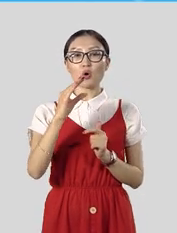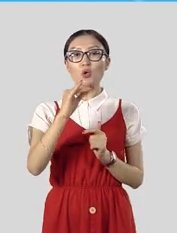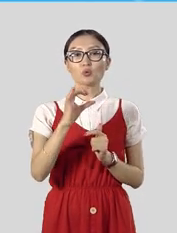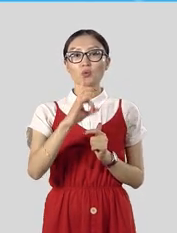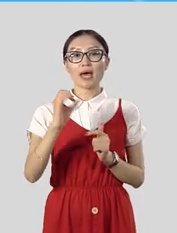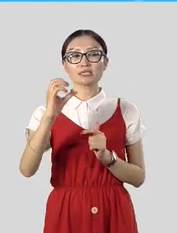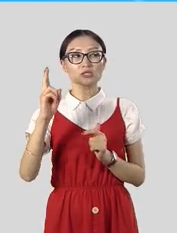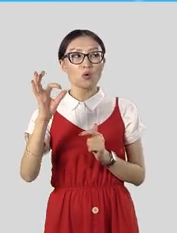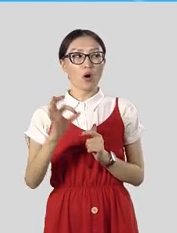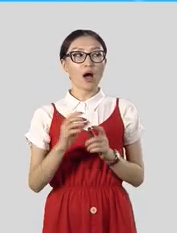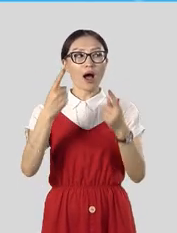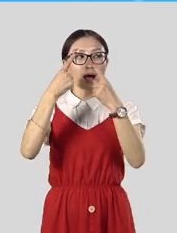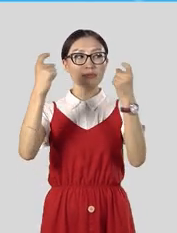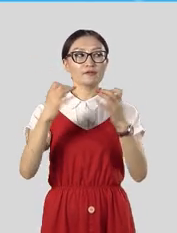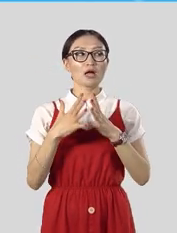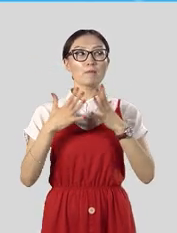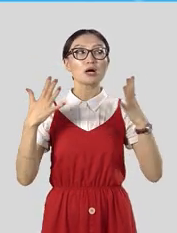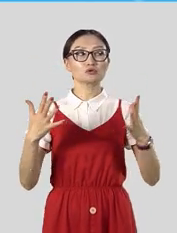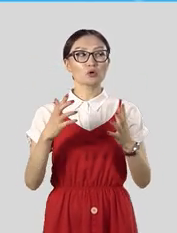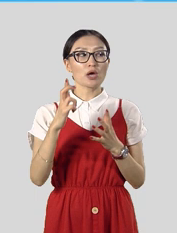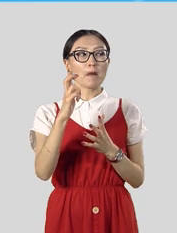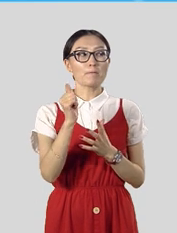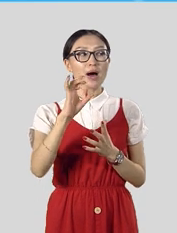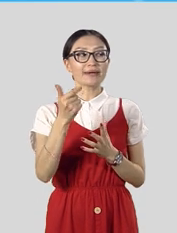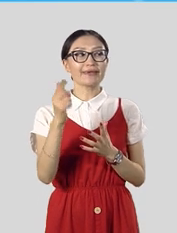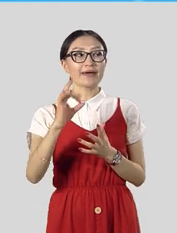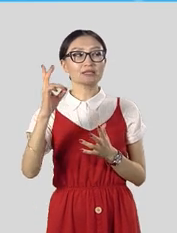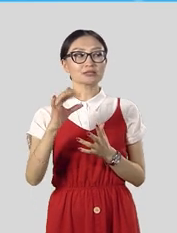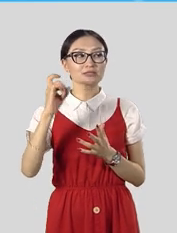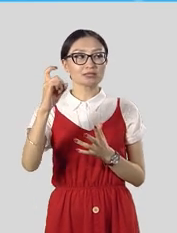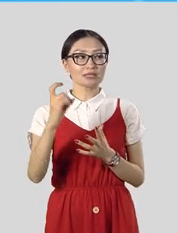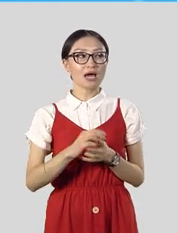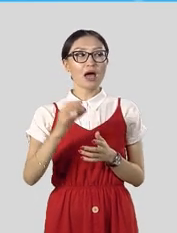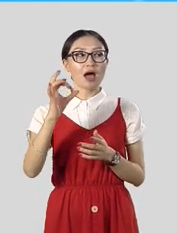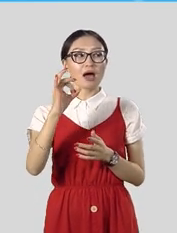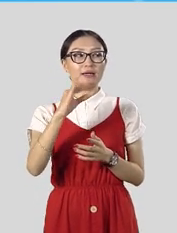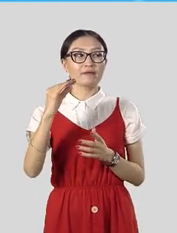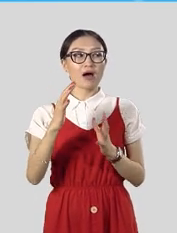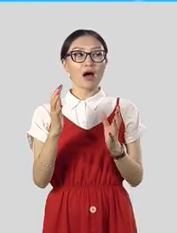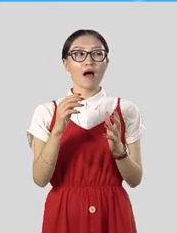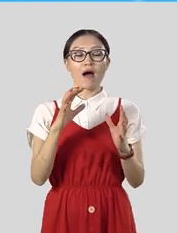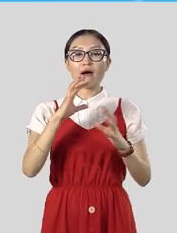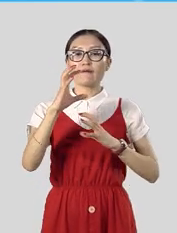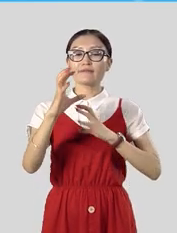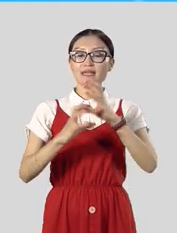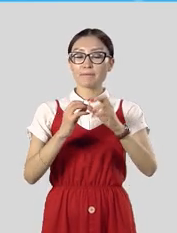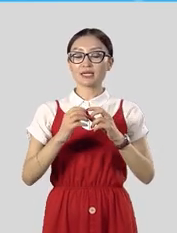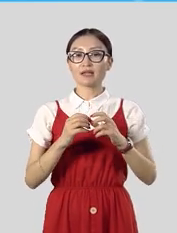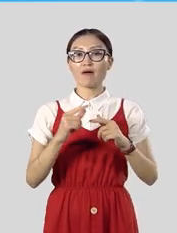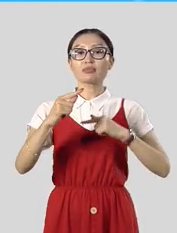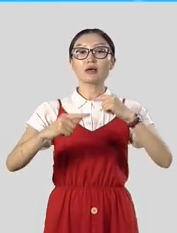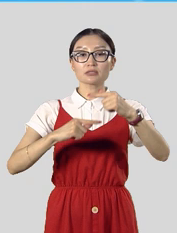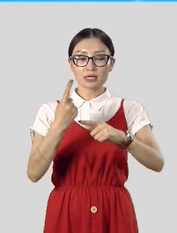году ЮНЕСКО объявила Большой барьерный риф объектом всемирного наследия, заявив, что это,